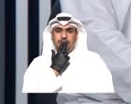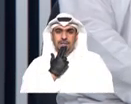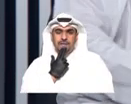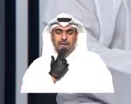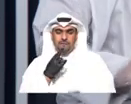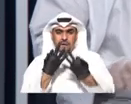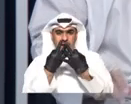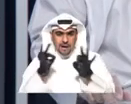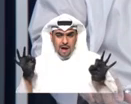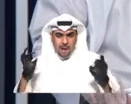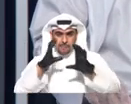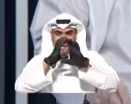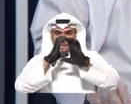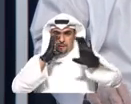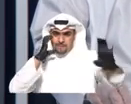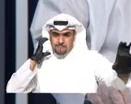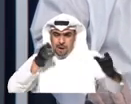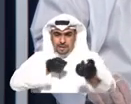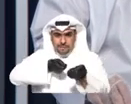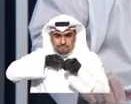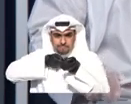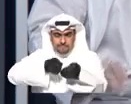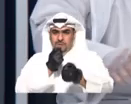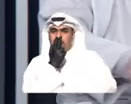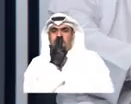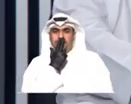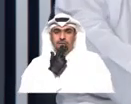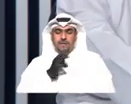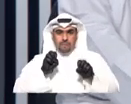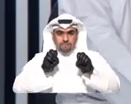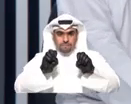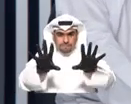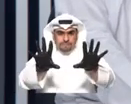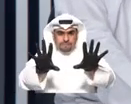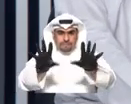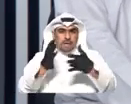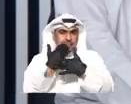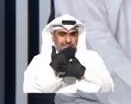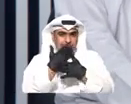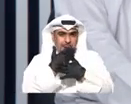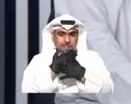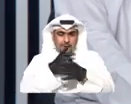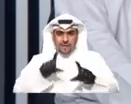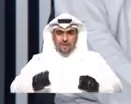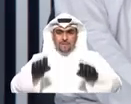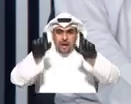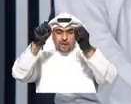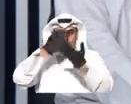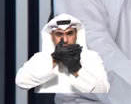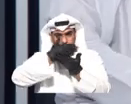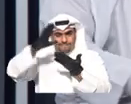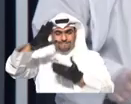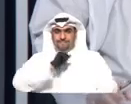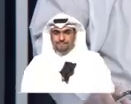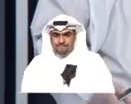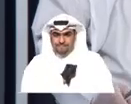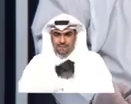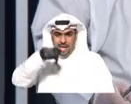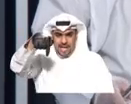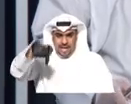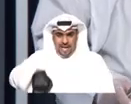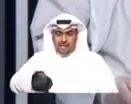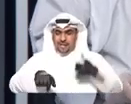المعنية، وذلك باستمرار الإجراءات الاحترازية للحد من انتشار فيروس كورونا. أيها السادة، لتسليط الضوء